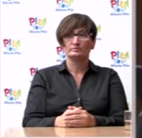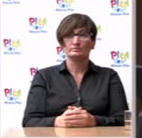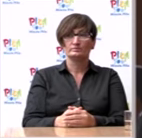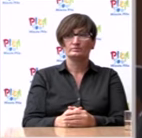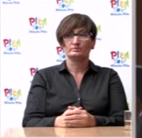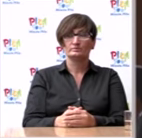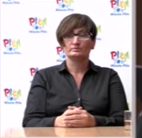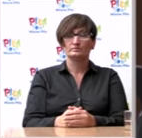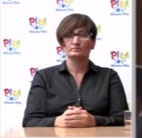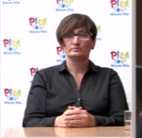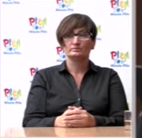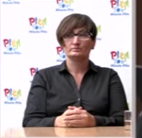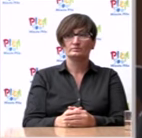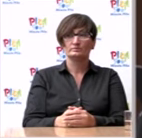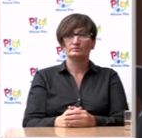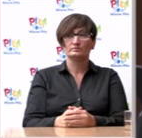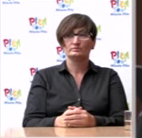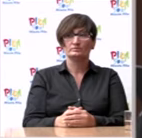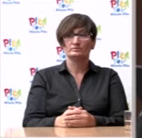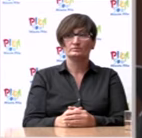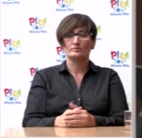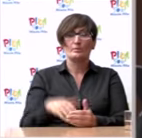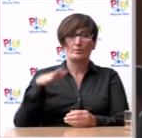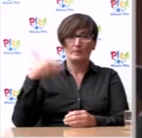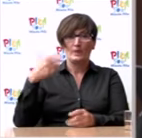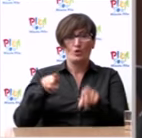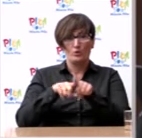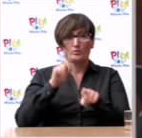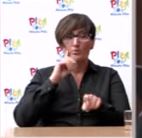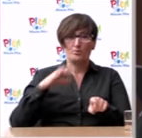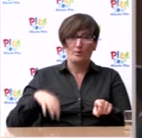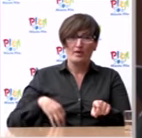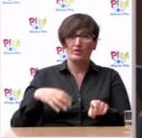zreferuje dyrektor Jerzy Mac. Bardzo proszę, panie dyrektorze.